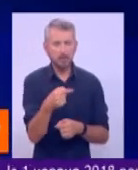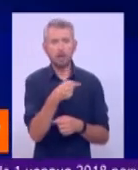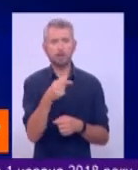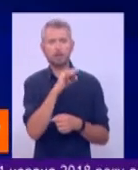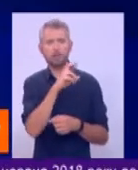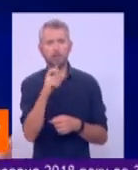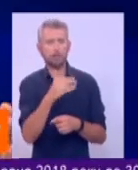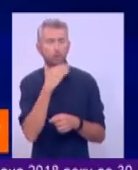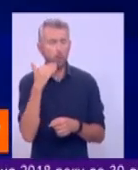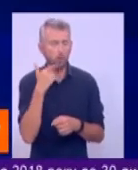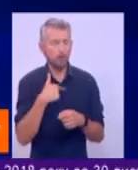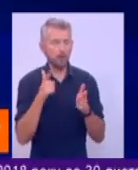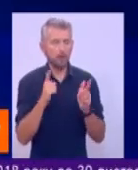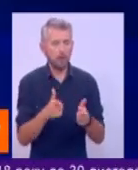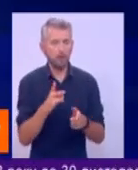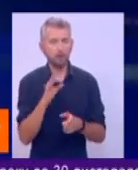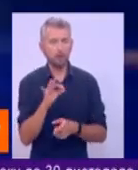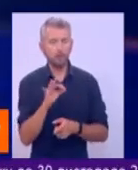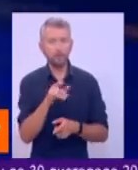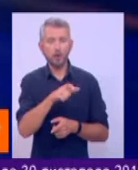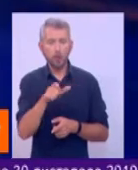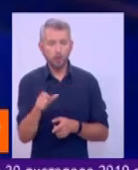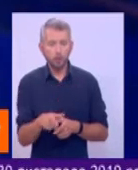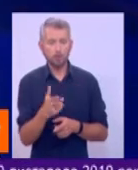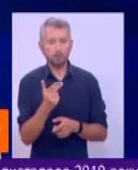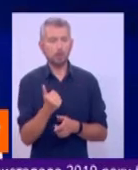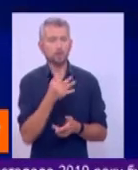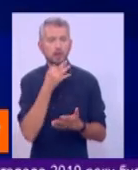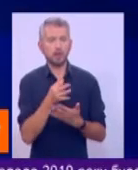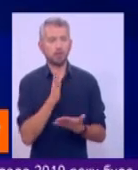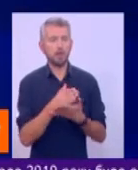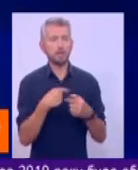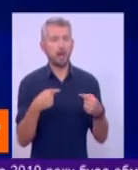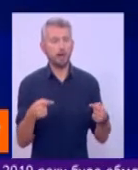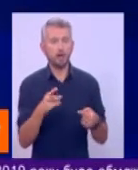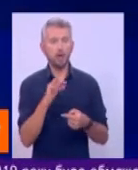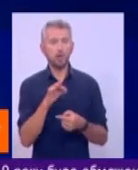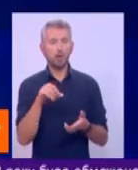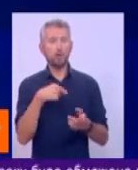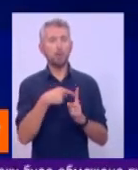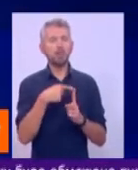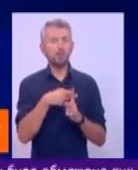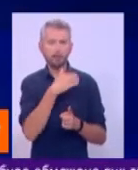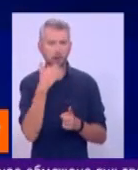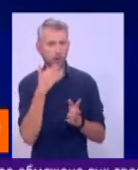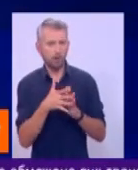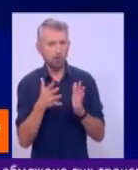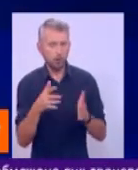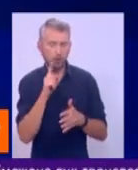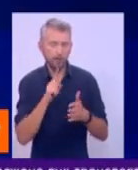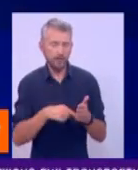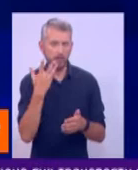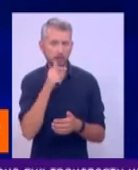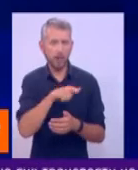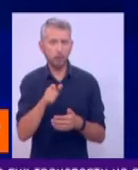ОСББ много, я согласен. Но люди, да, скажем, есть разные. Но позитива намного больше. Поверьте, когда